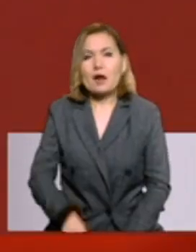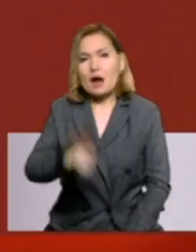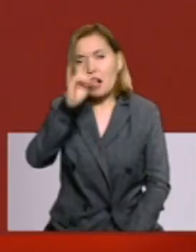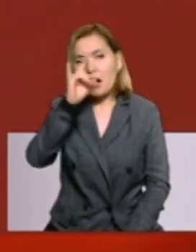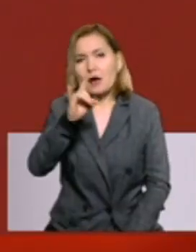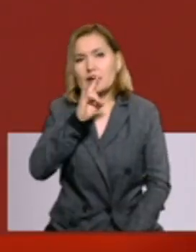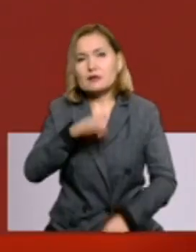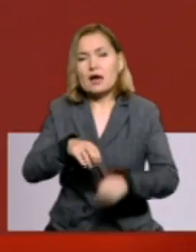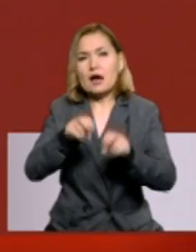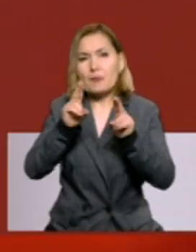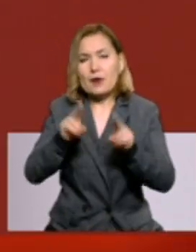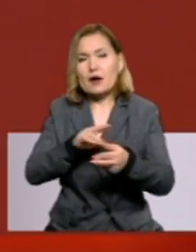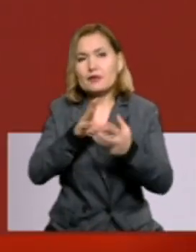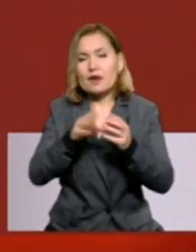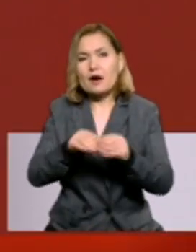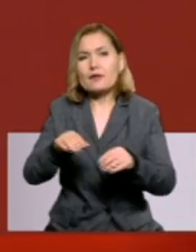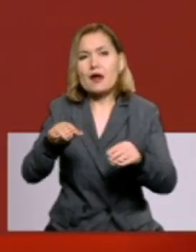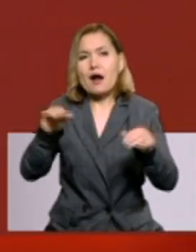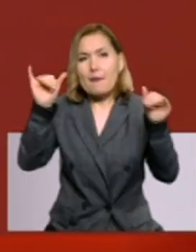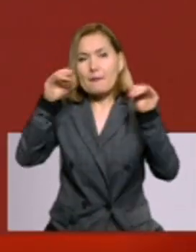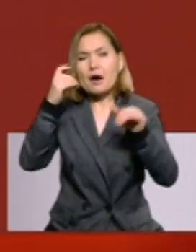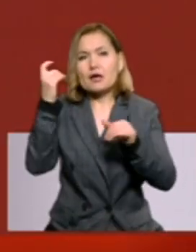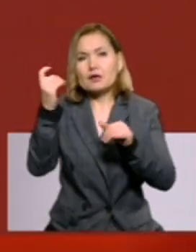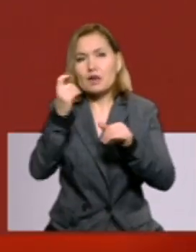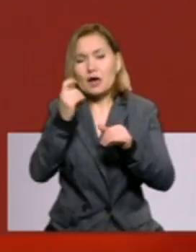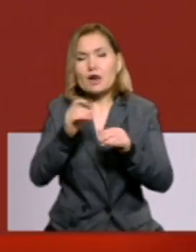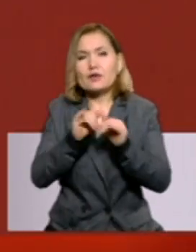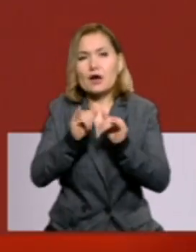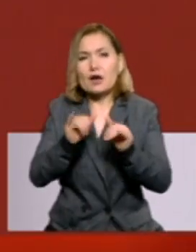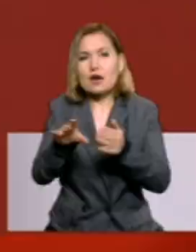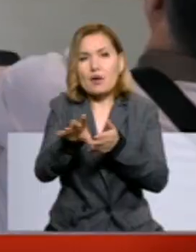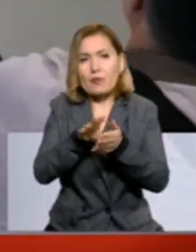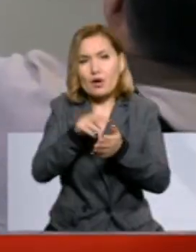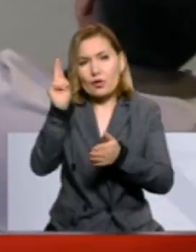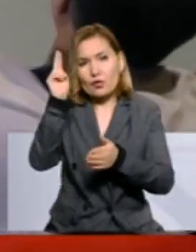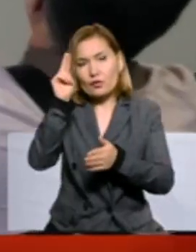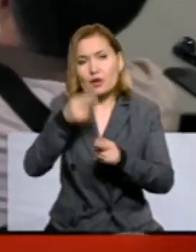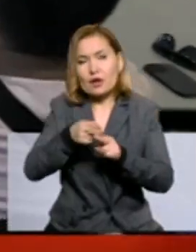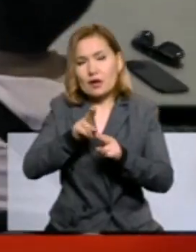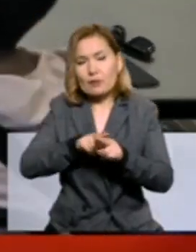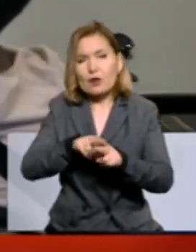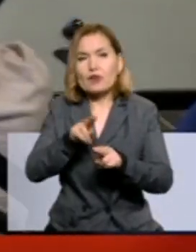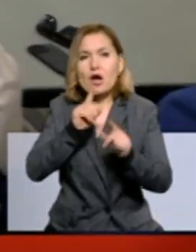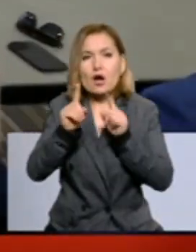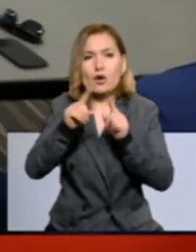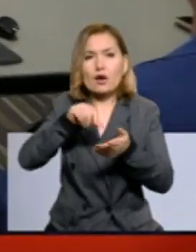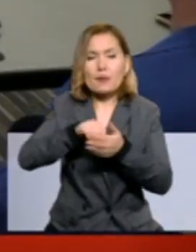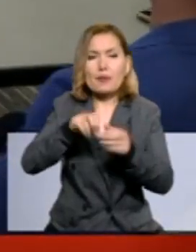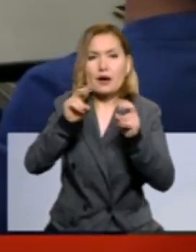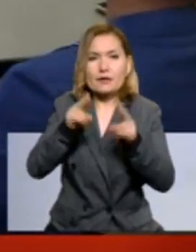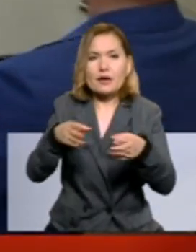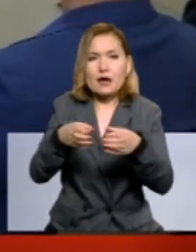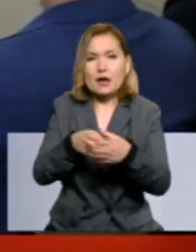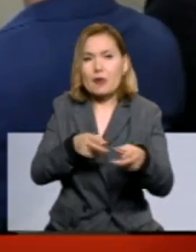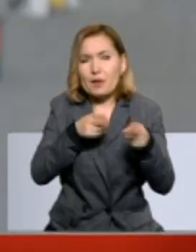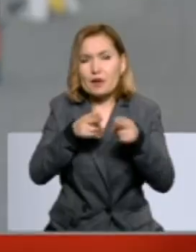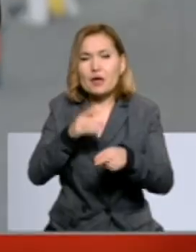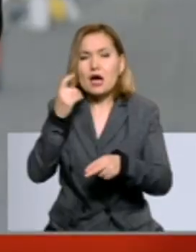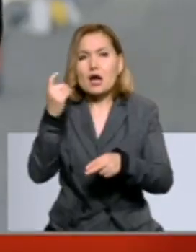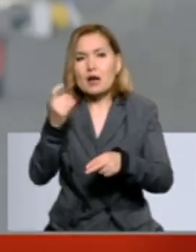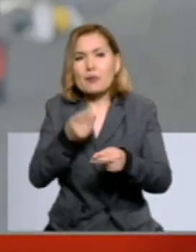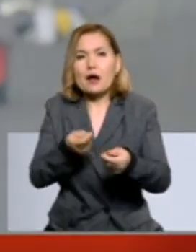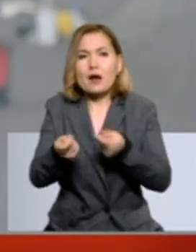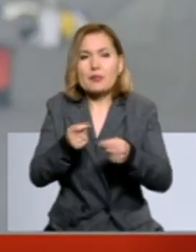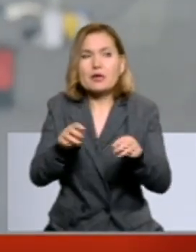Қазақстандық мамандар Австралияның мал шаруашылығын дамытудағы озық әдістермен танысып, тәжірибе алмасты. Арнайы делегация құрамында шаруалар